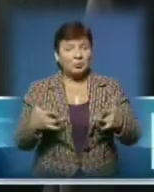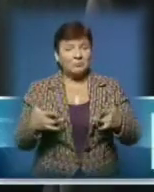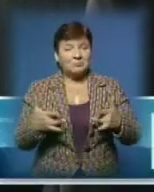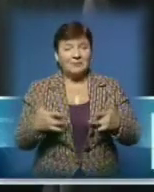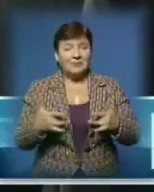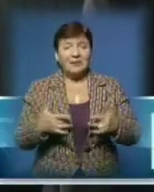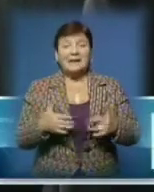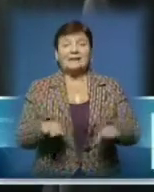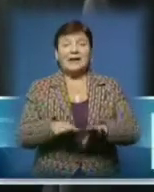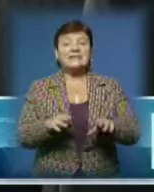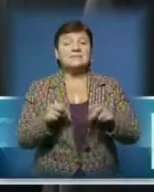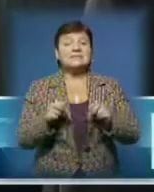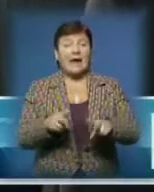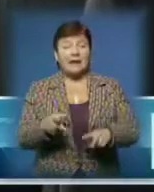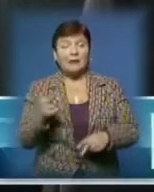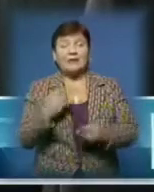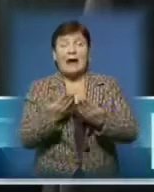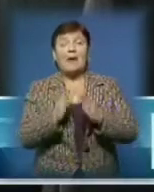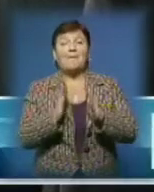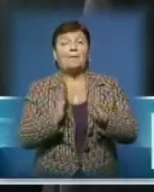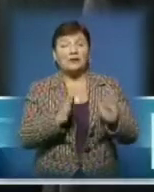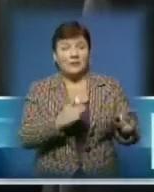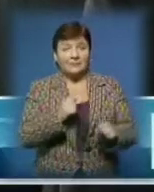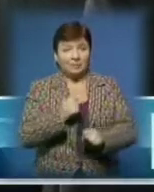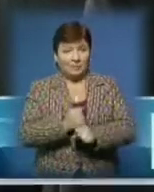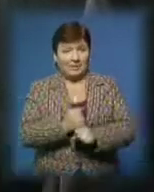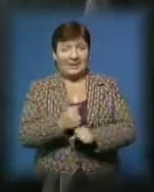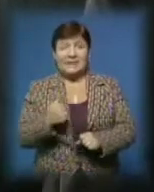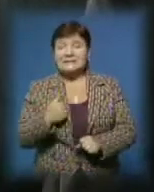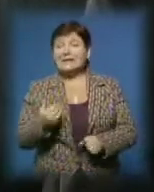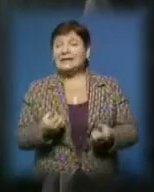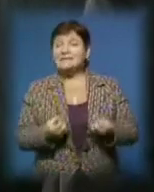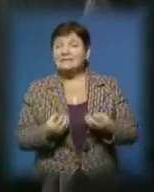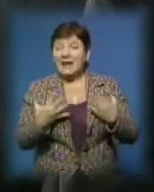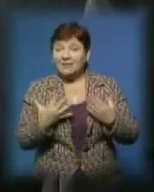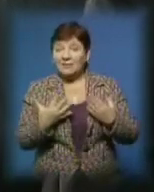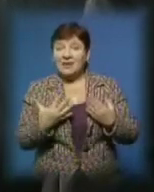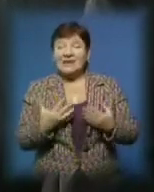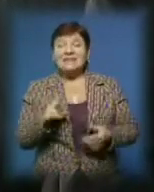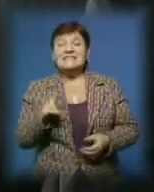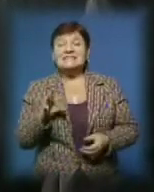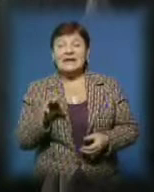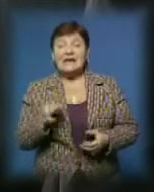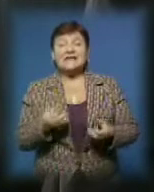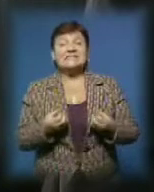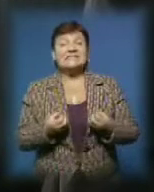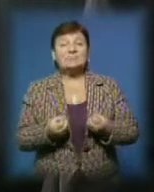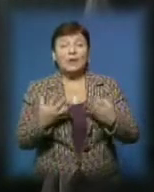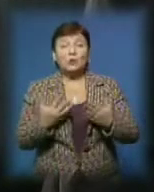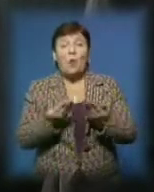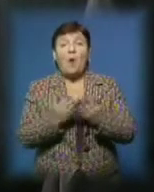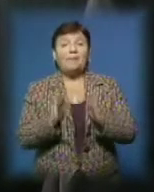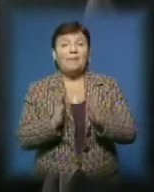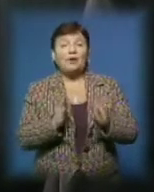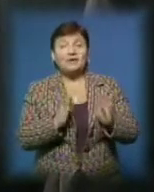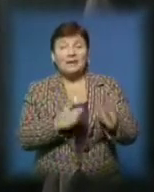нас спеціально робили для бібліотекарів. Але ми рахуємо, що це не свято бібліотекарів, а це свято бібліотек. Тобто всіх